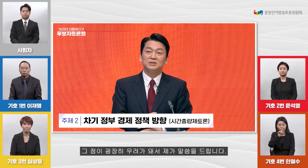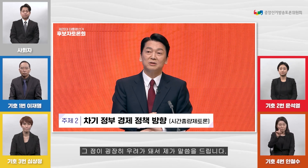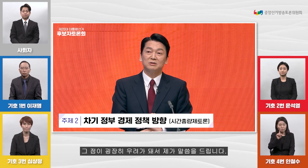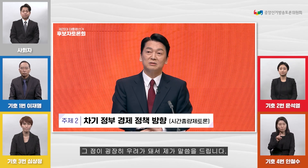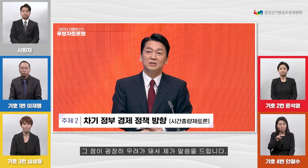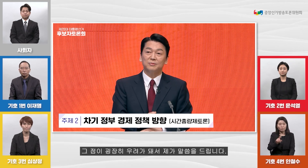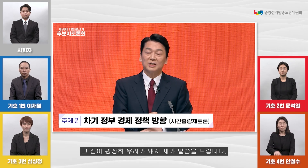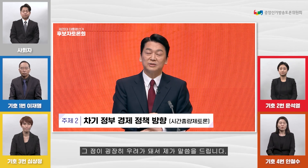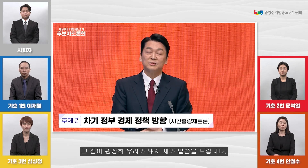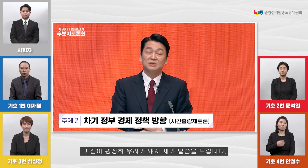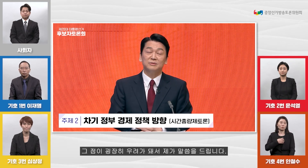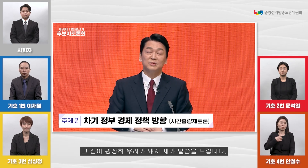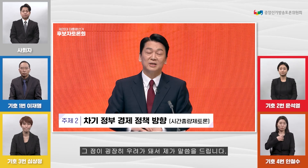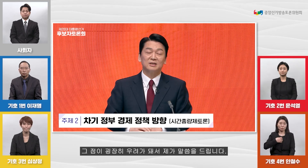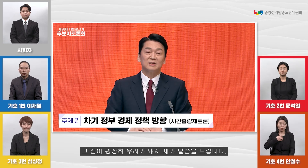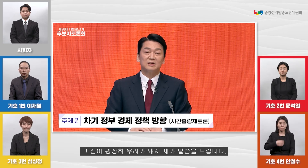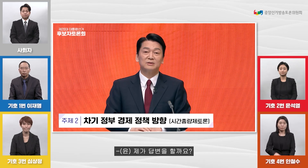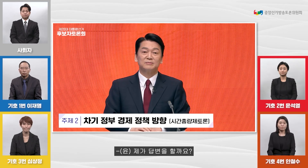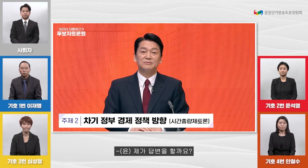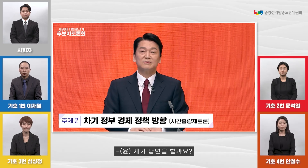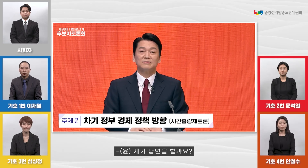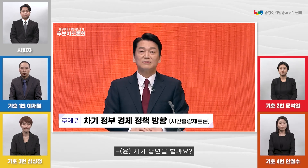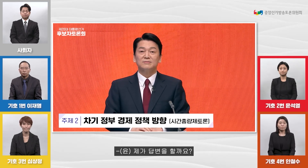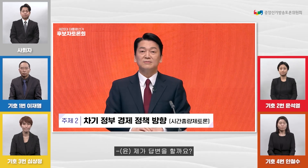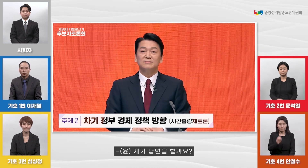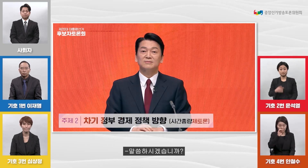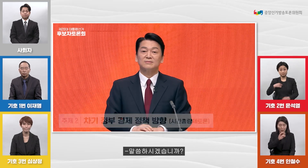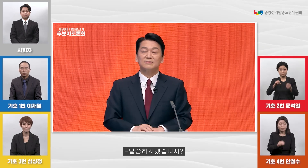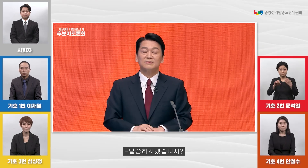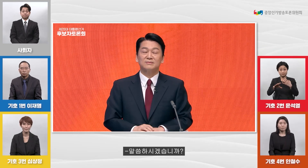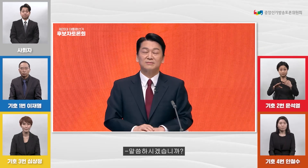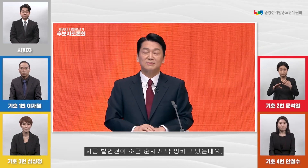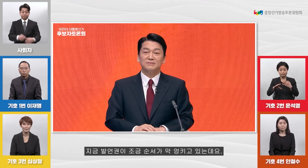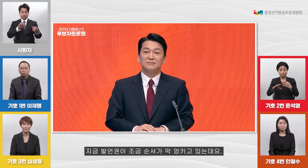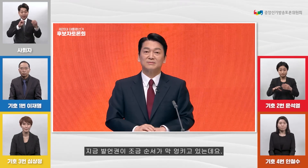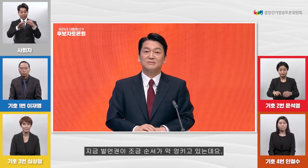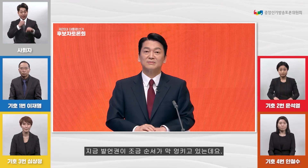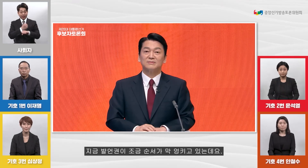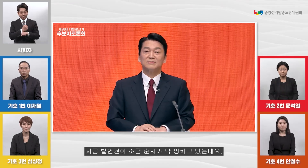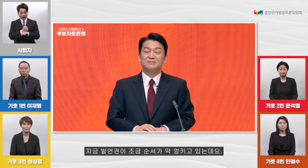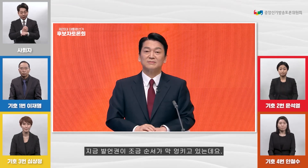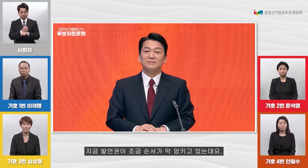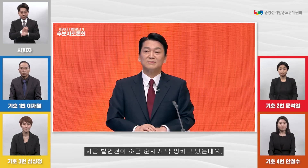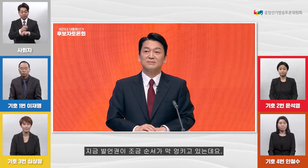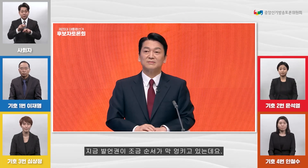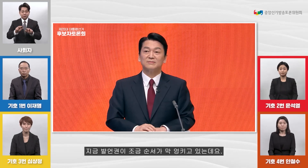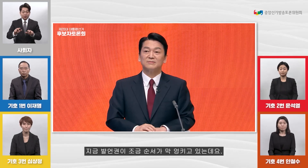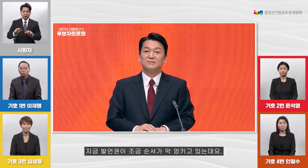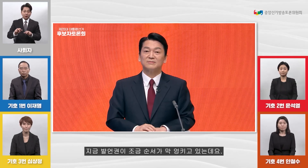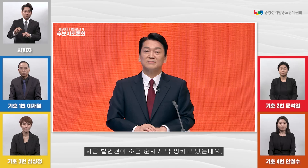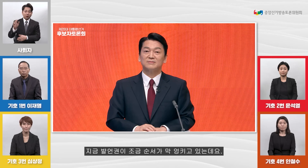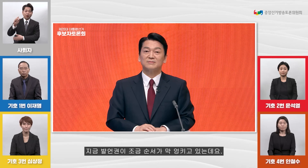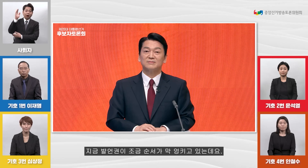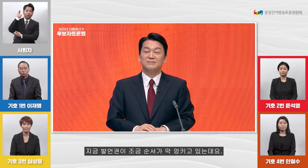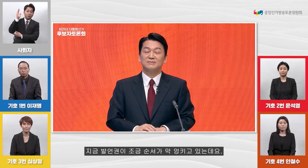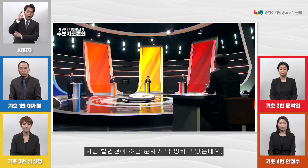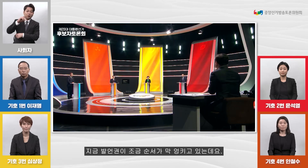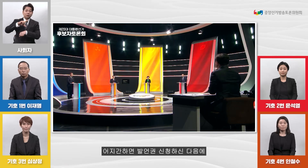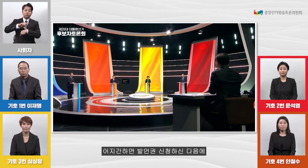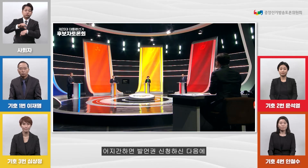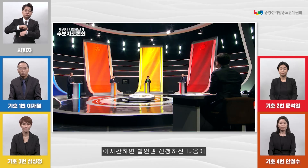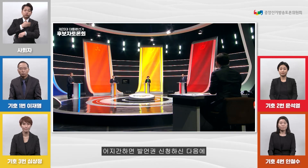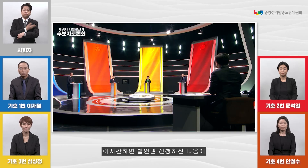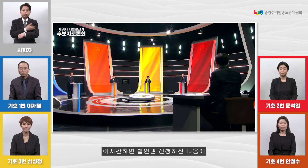우려가 돼서 제가 말씀을 드립니다. 제가 답변을 네, 말씀하시겠습니다. 네. 지금 발언권이 조금 순서가 막 엉키고